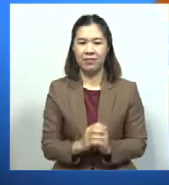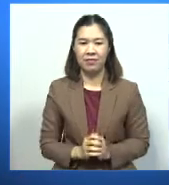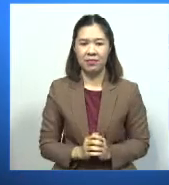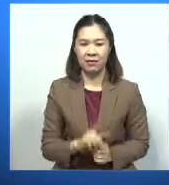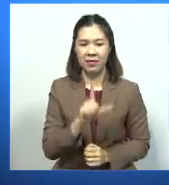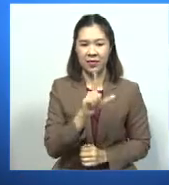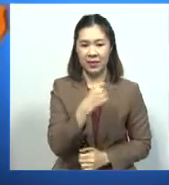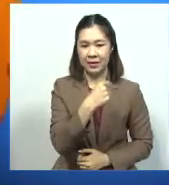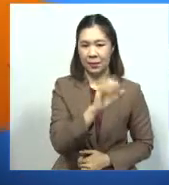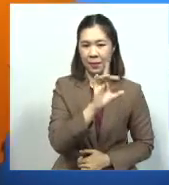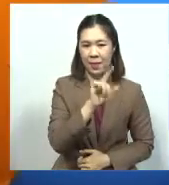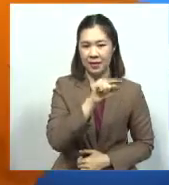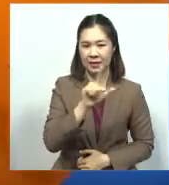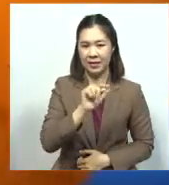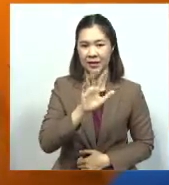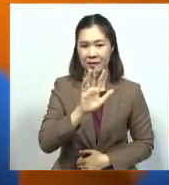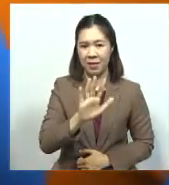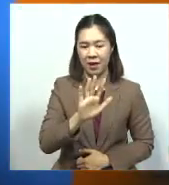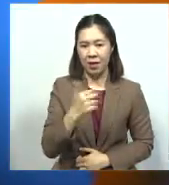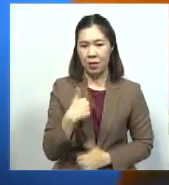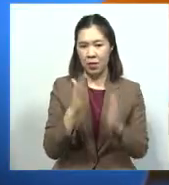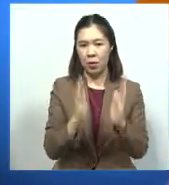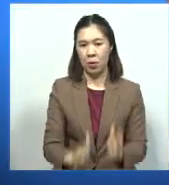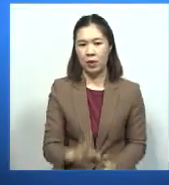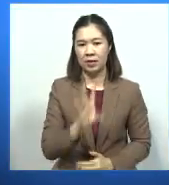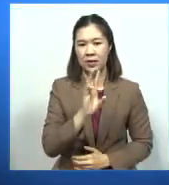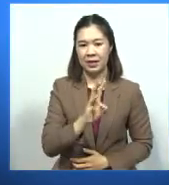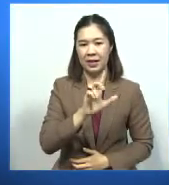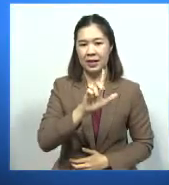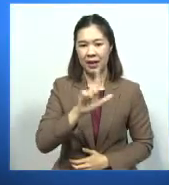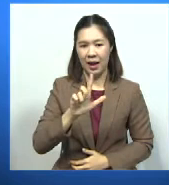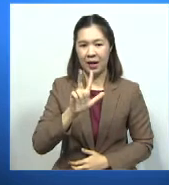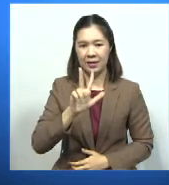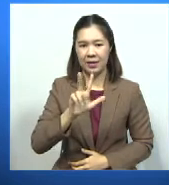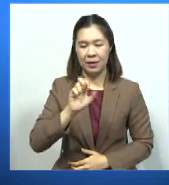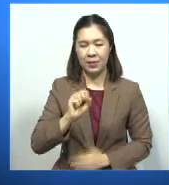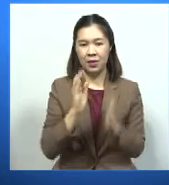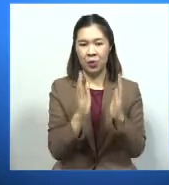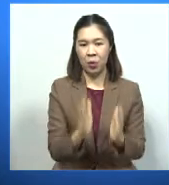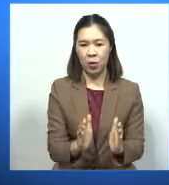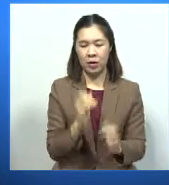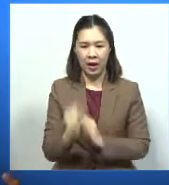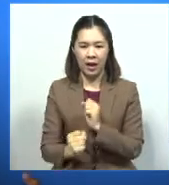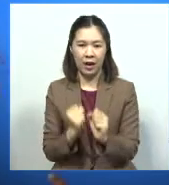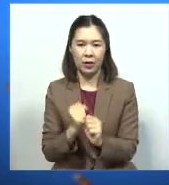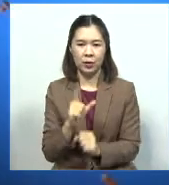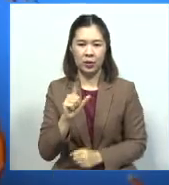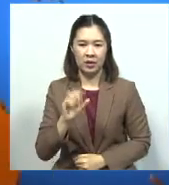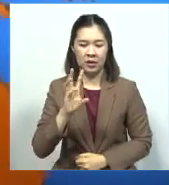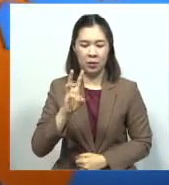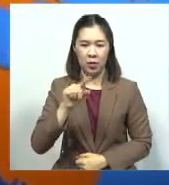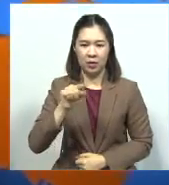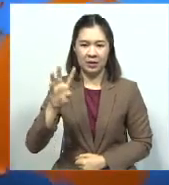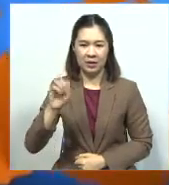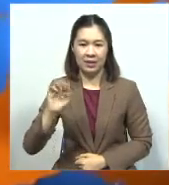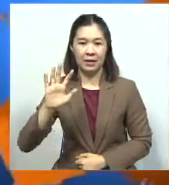ถึง25ปีเนี่ยกว่า7ล้าน 3แสนคน 7ล้าน3แสนคนนะคะ แล้วก็ช่วงอายุ26ถึง